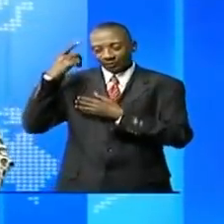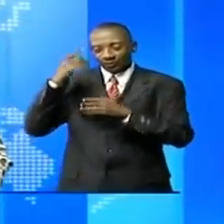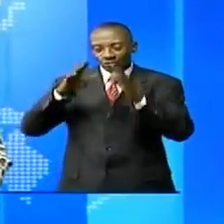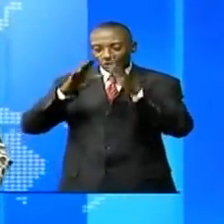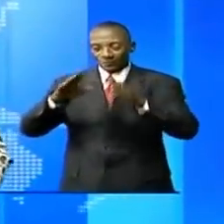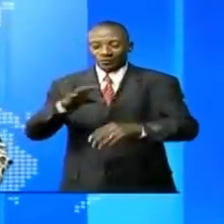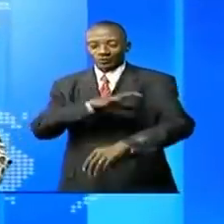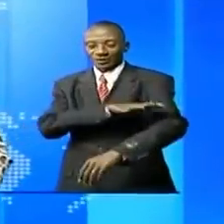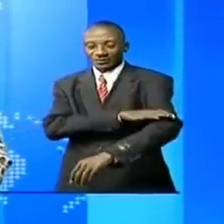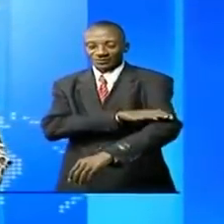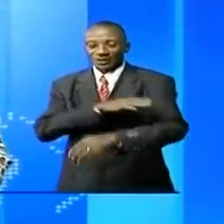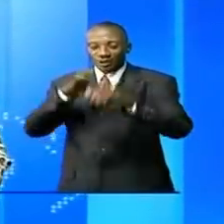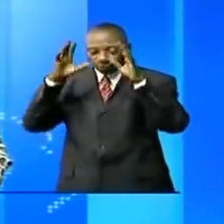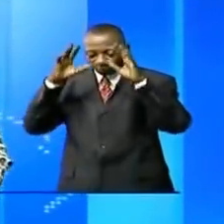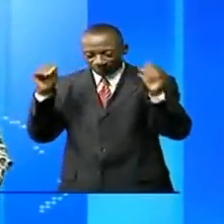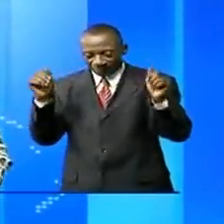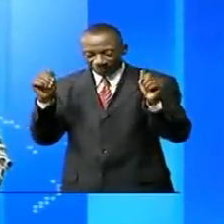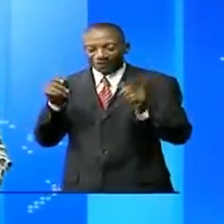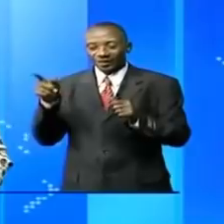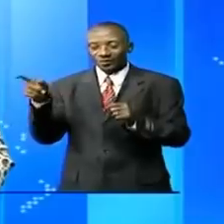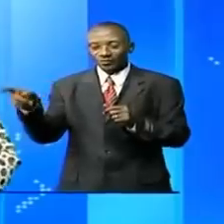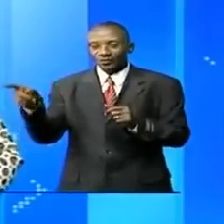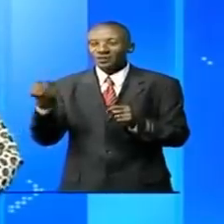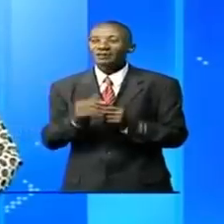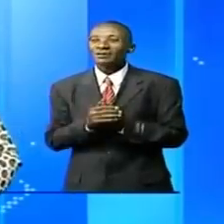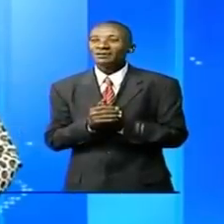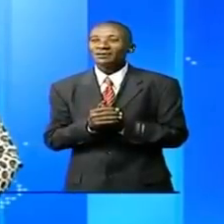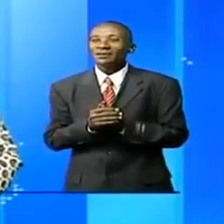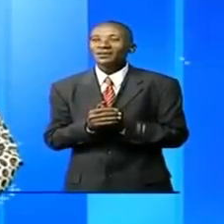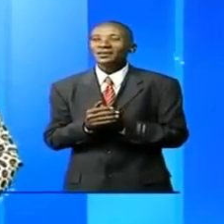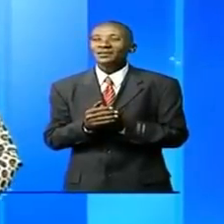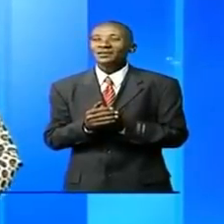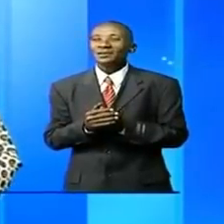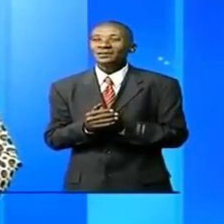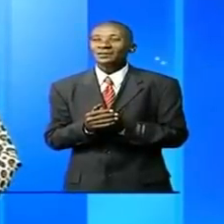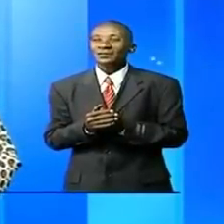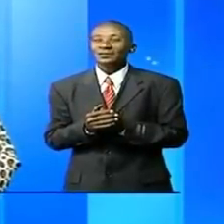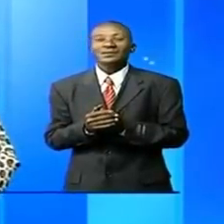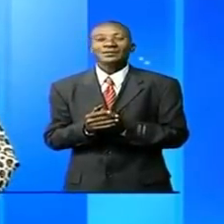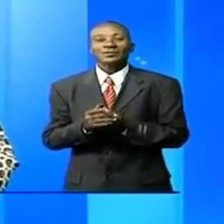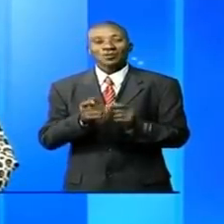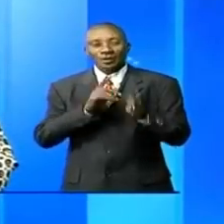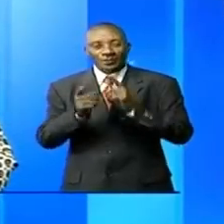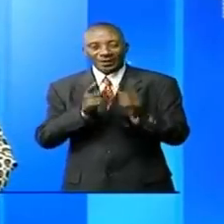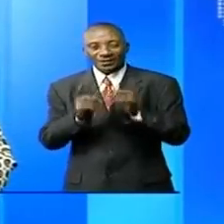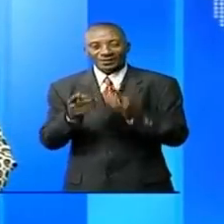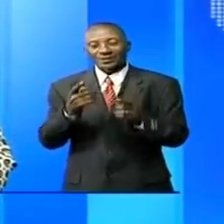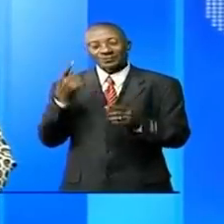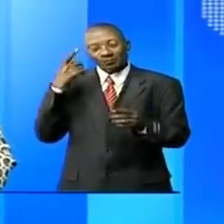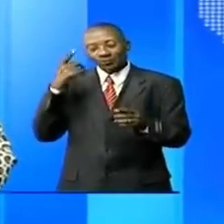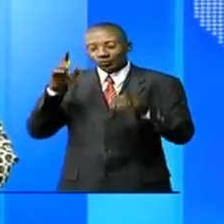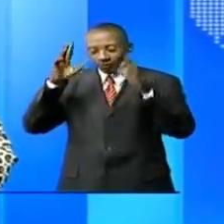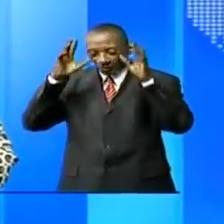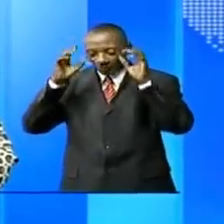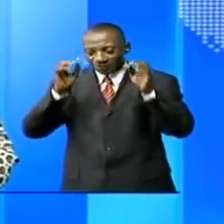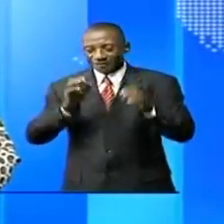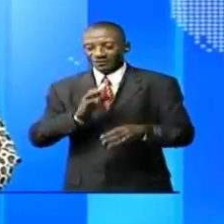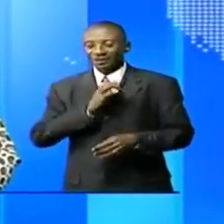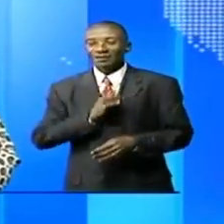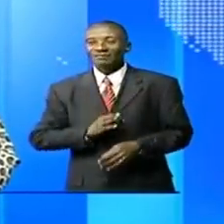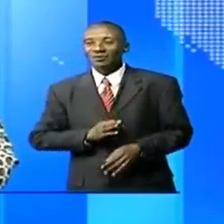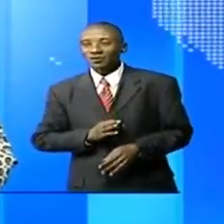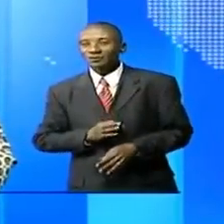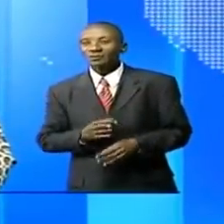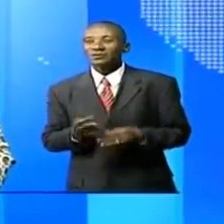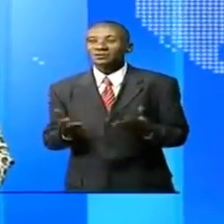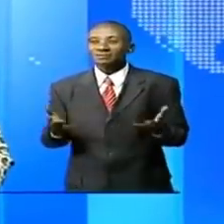lundi, bien avant le chef de l'État Félix-Antoine Tshisekedi Tshilombo leur a rendu les derniers hommages. C'était à la morgue de l'hôpital